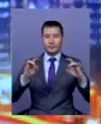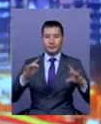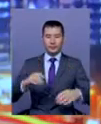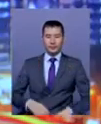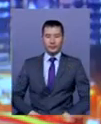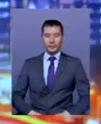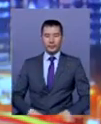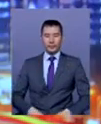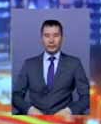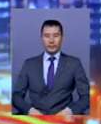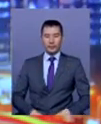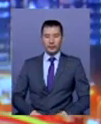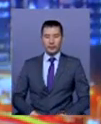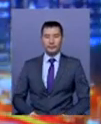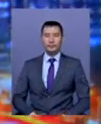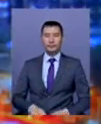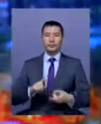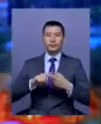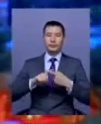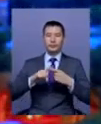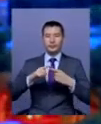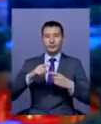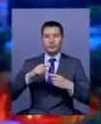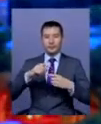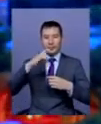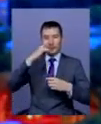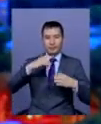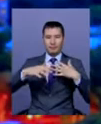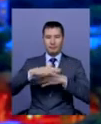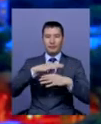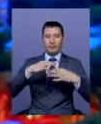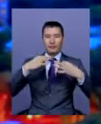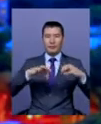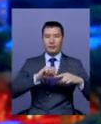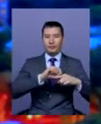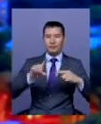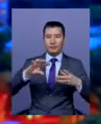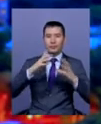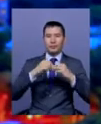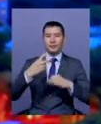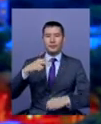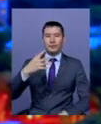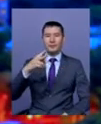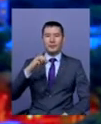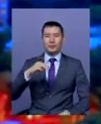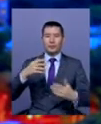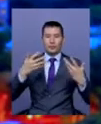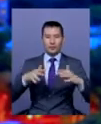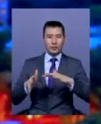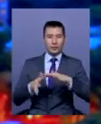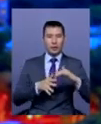Айбында атазаңымызға 25 жыл. Ширек ғасыр уақыт бұрын жалпы халықтық референдум арқылы қабылданған